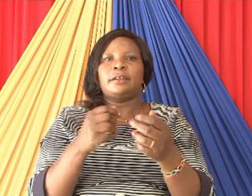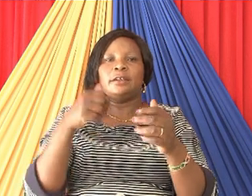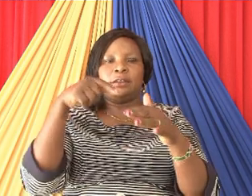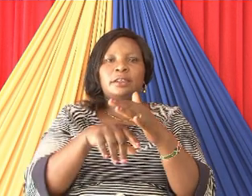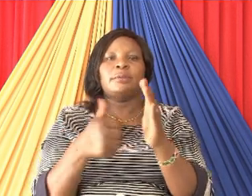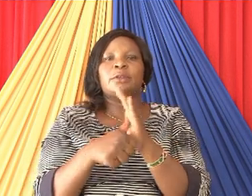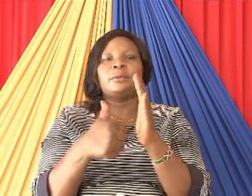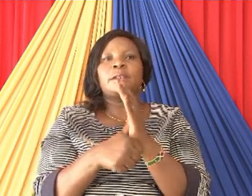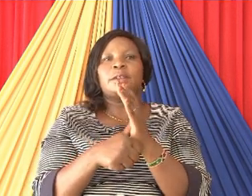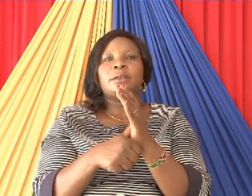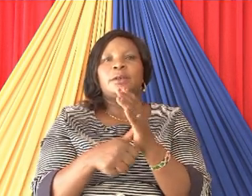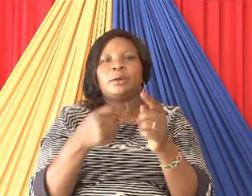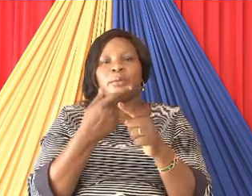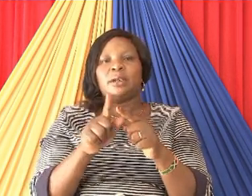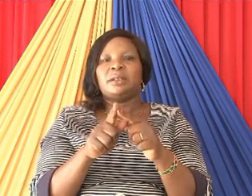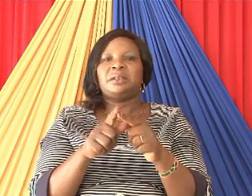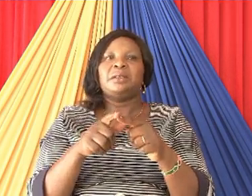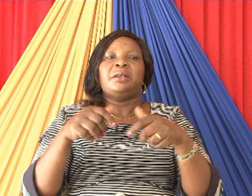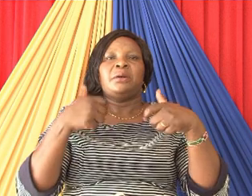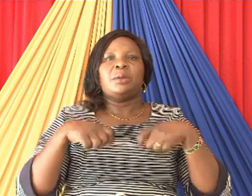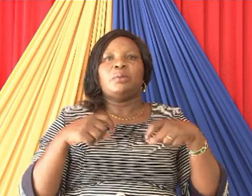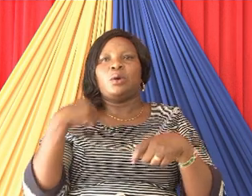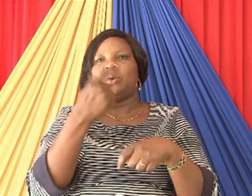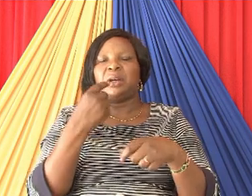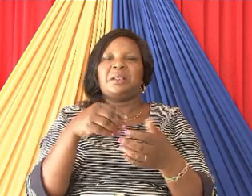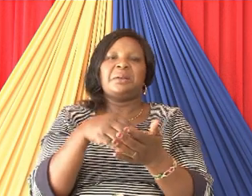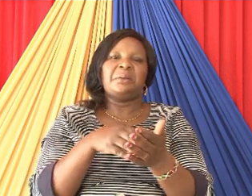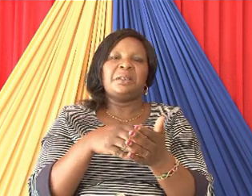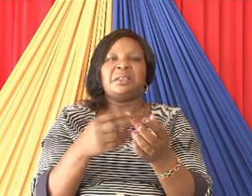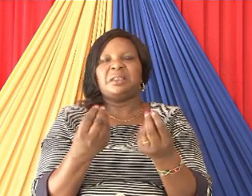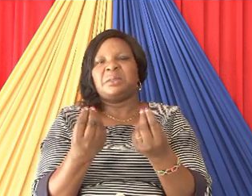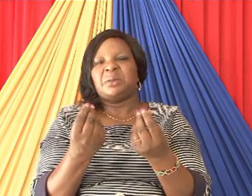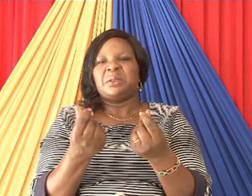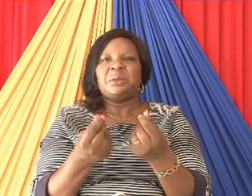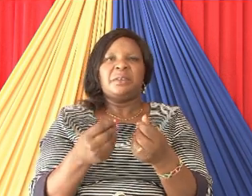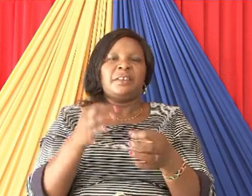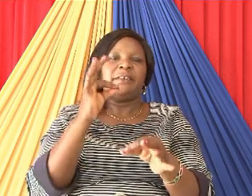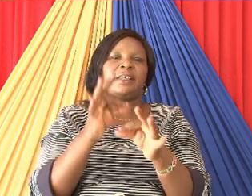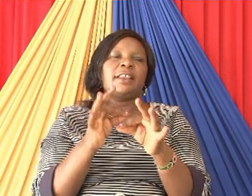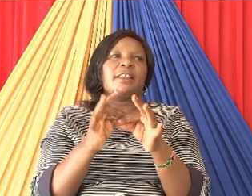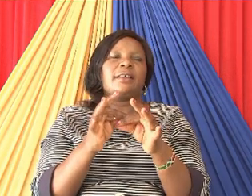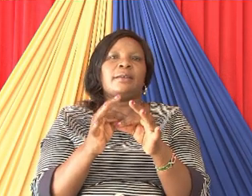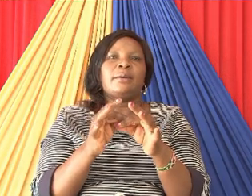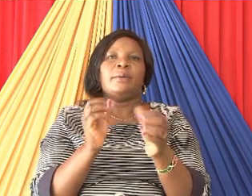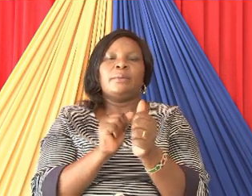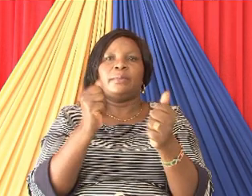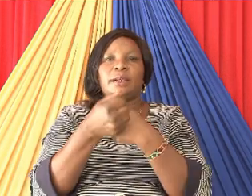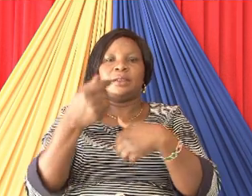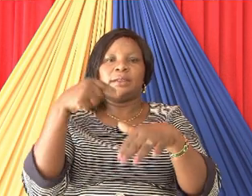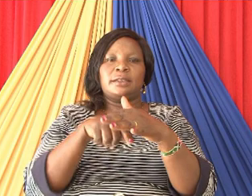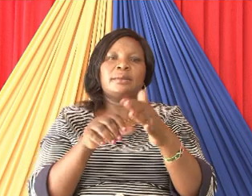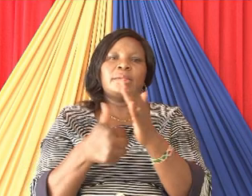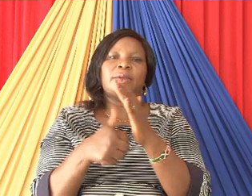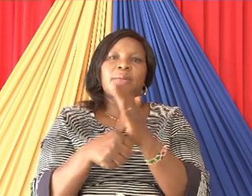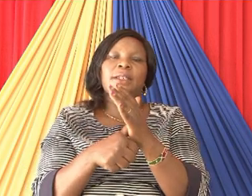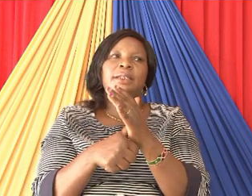Lakini mtu ambaye ni shallow heart akipitia majaribu, akipitia persecutions, akipitia mambo ambayo ni